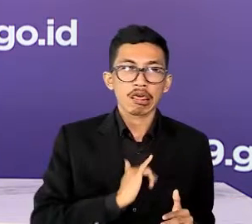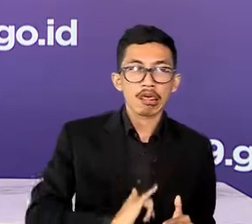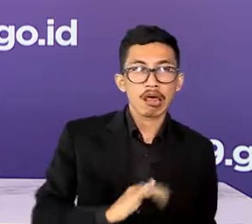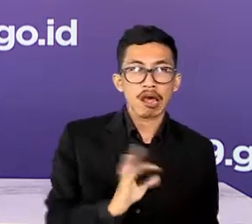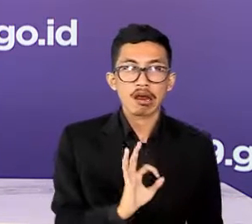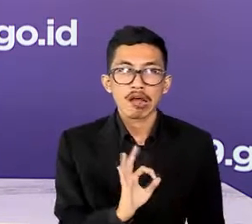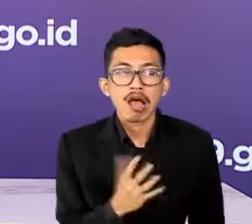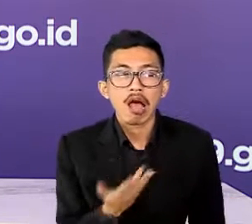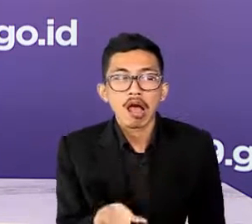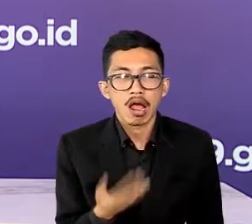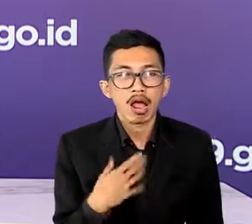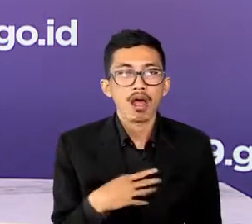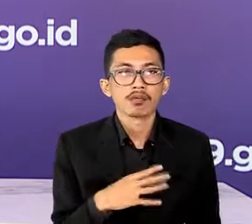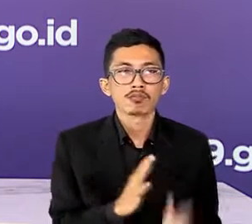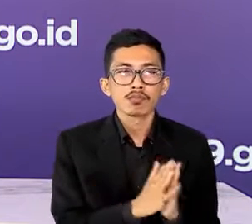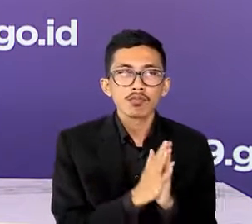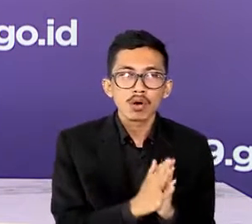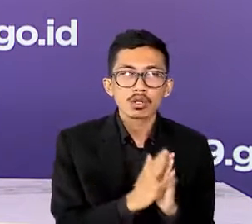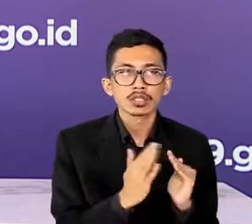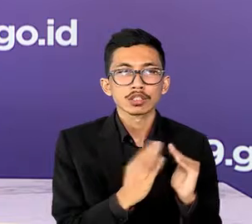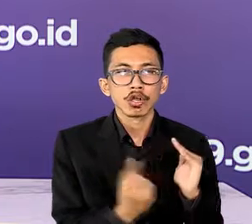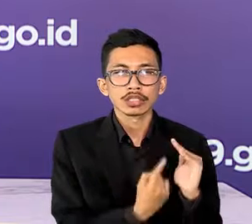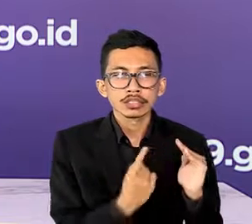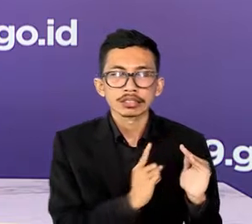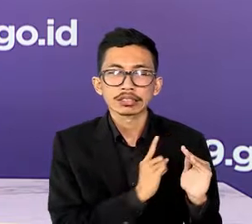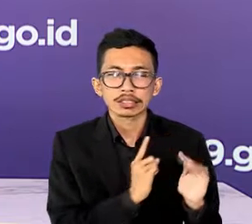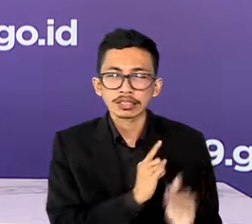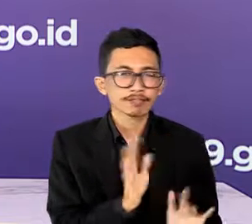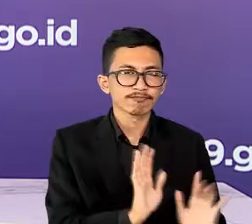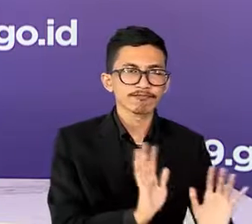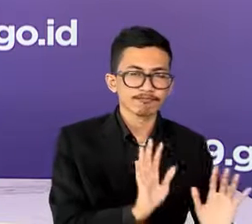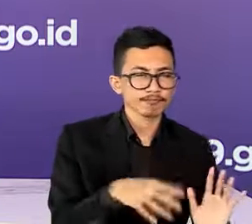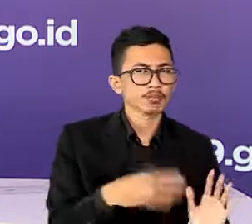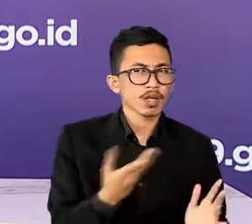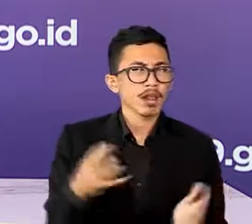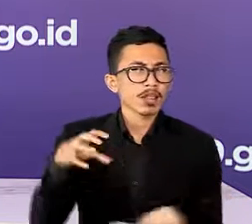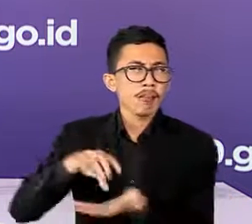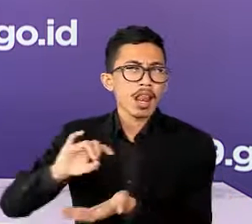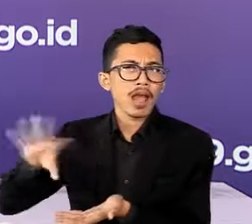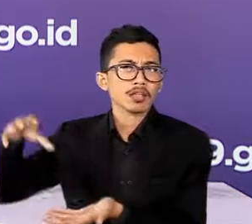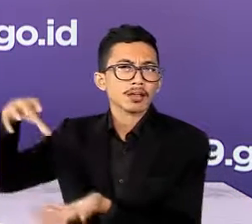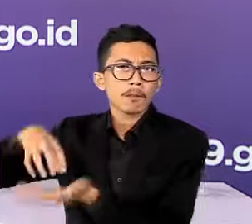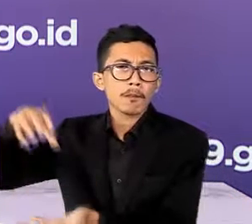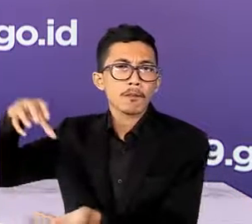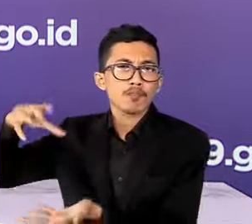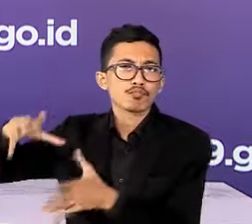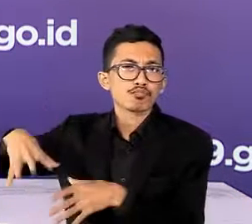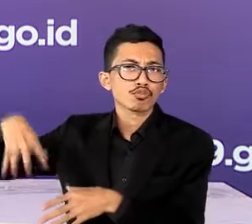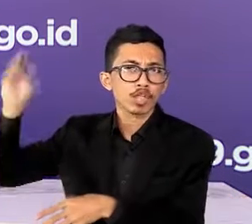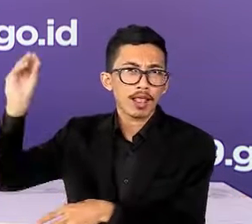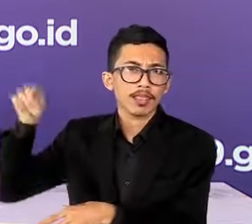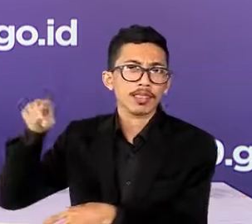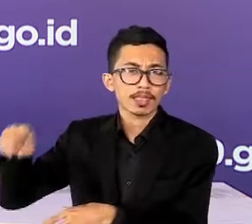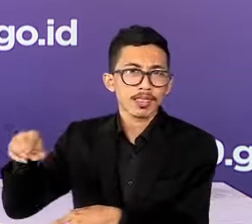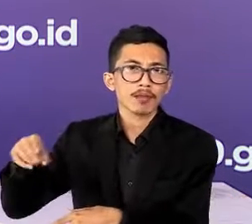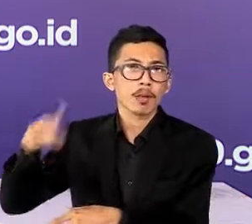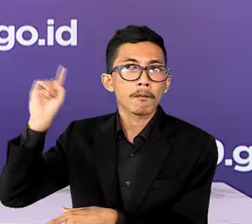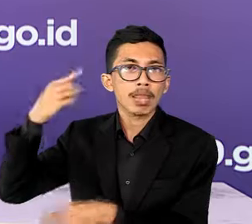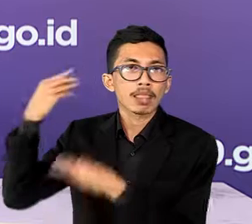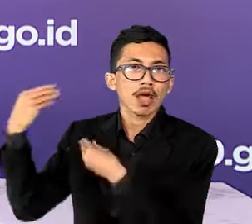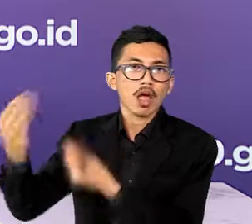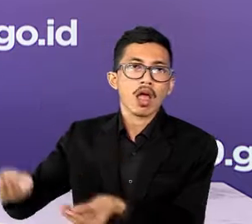kami mohon untuk tidak melakukan isolasi Mandiri manfaatkanlah tempat isolasi terpusat yang telah disediakan